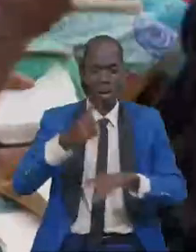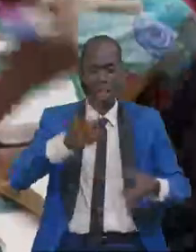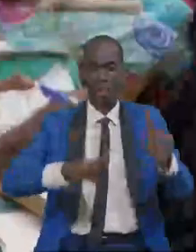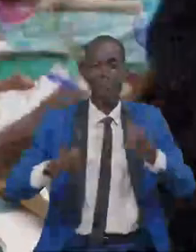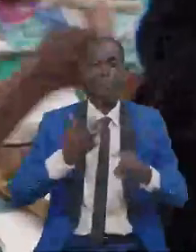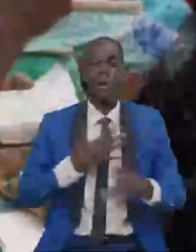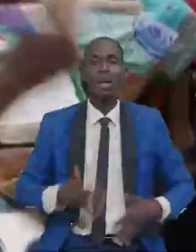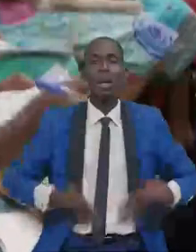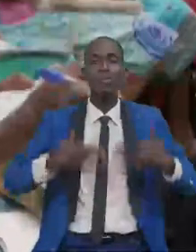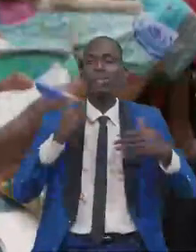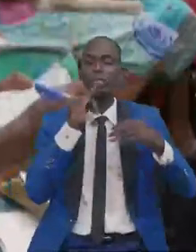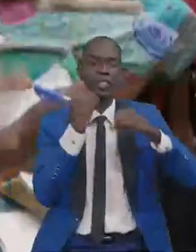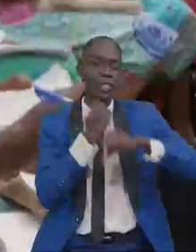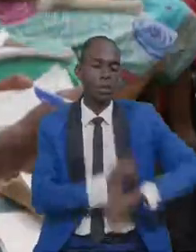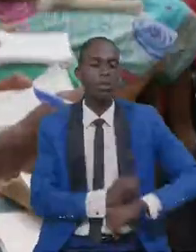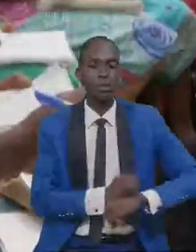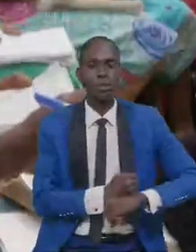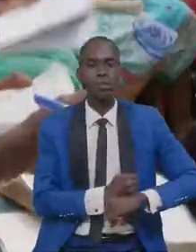Ma vie est sécurisée.